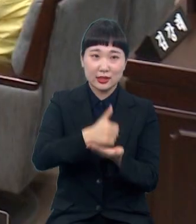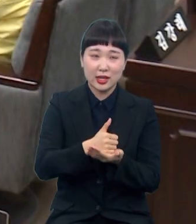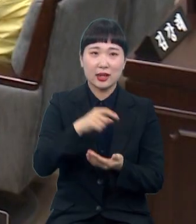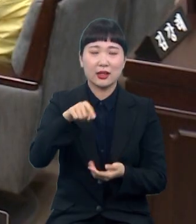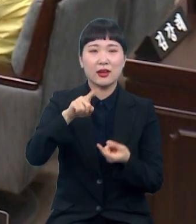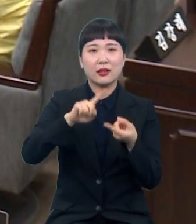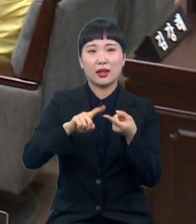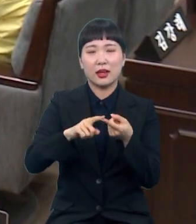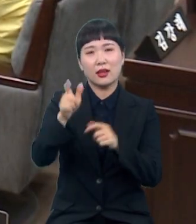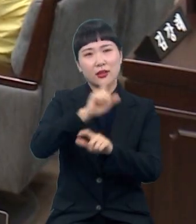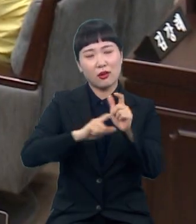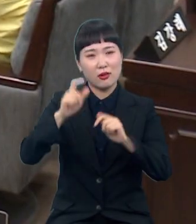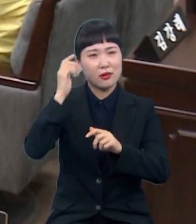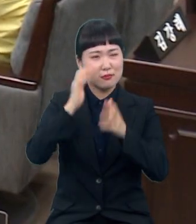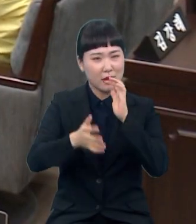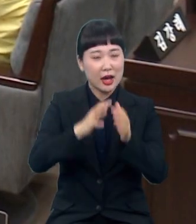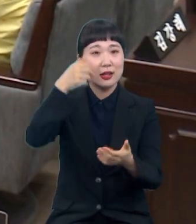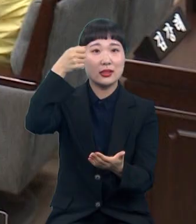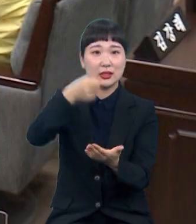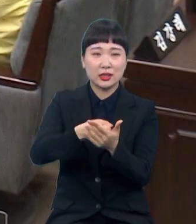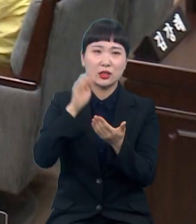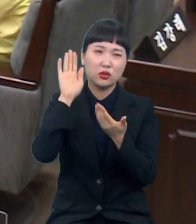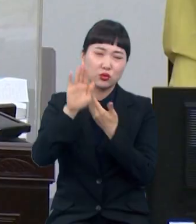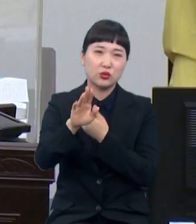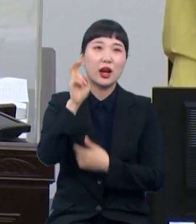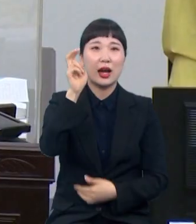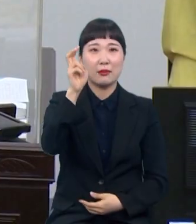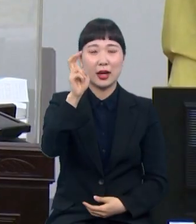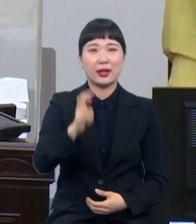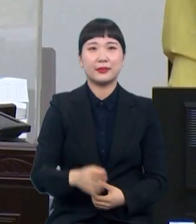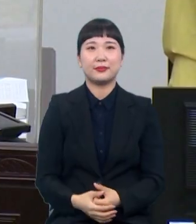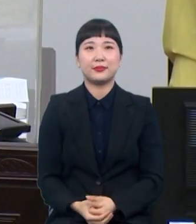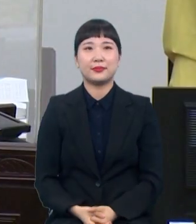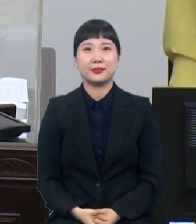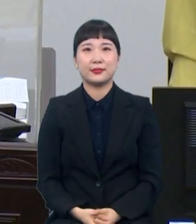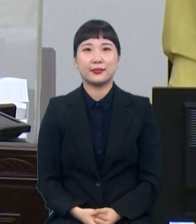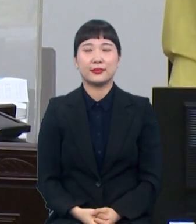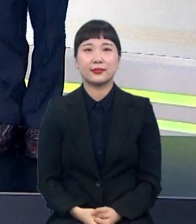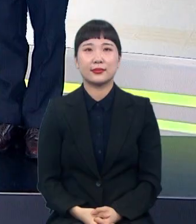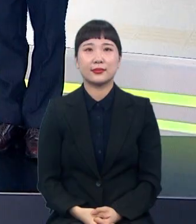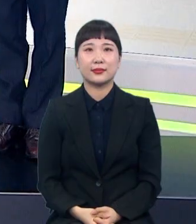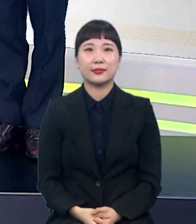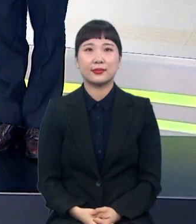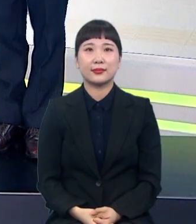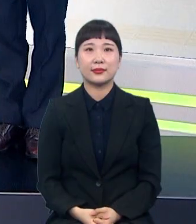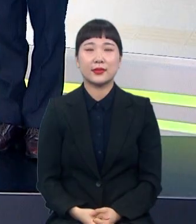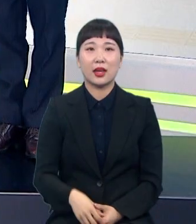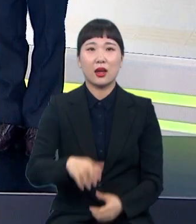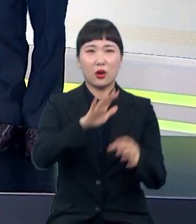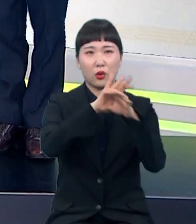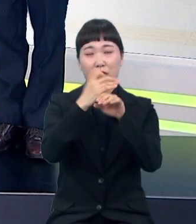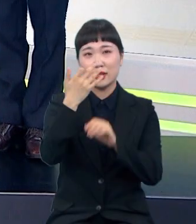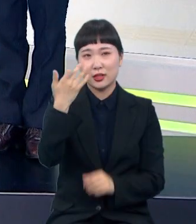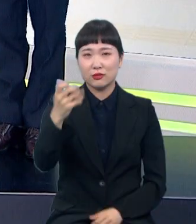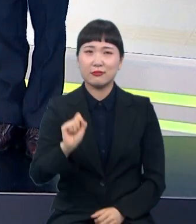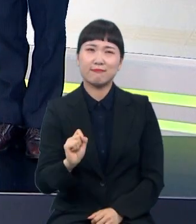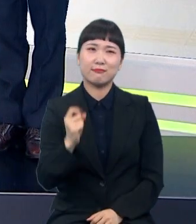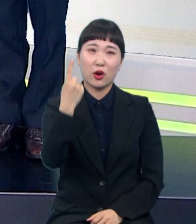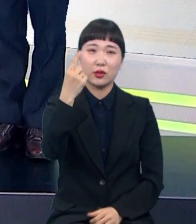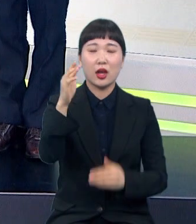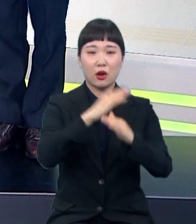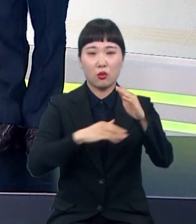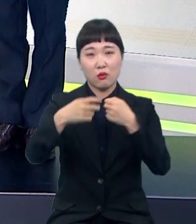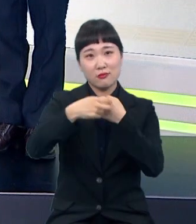이견을 좁히자며 추후에 답을 정하는 걸로 정리했습니다. BTV 뉴스 이영구입니다. 코로나19를 계기로